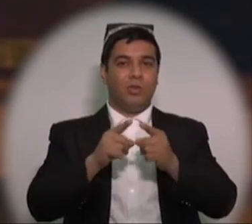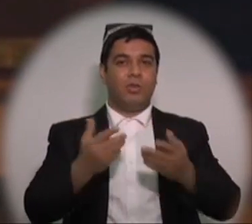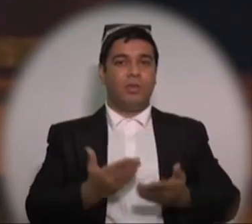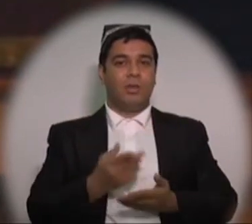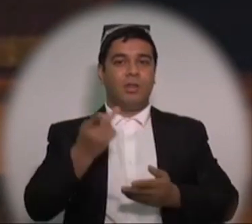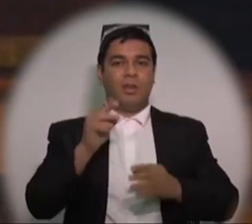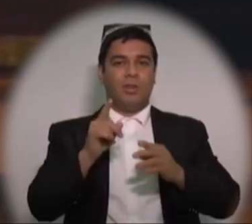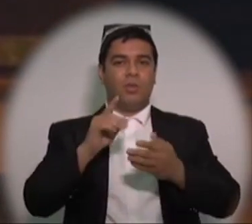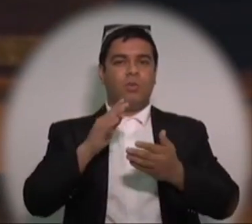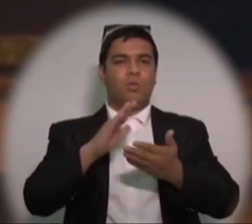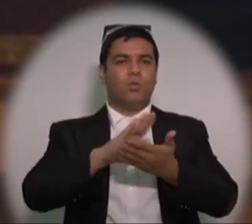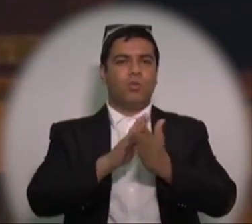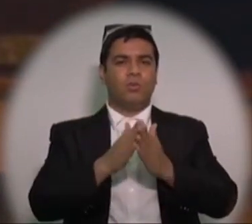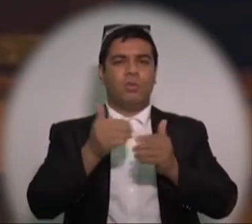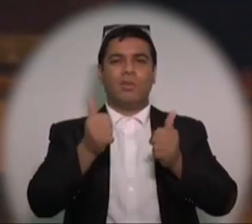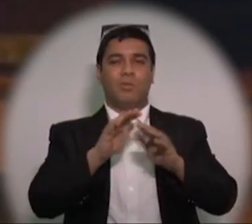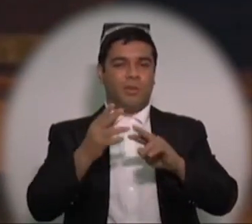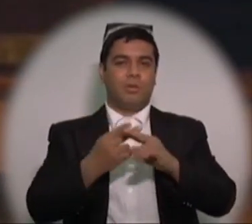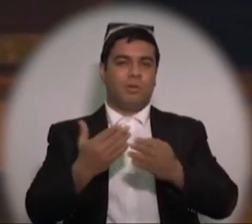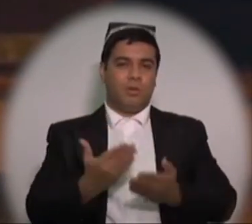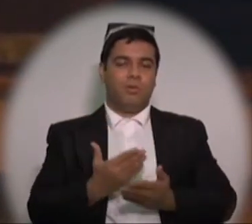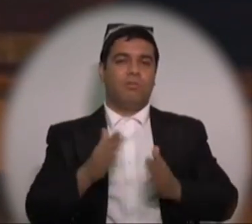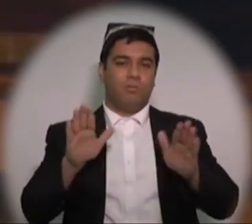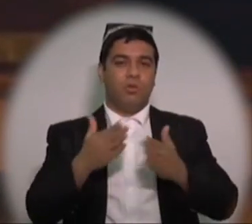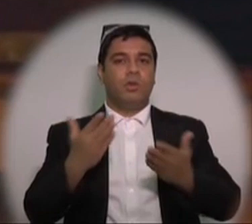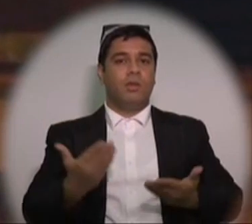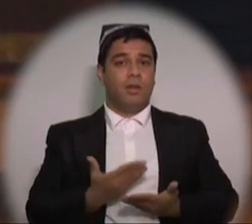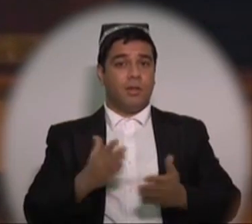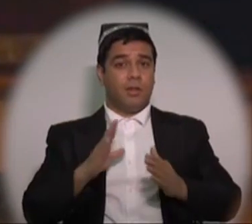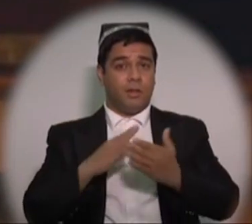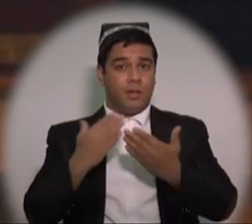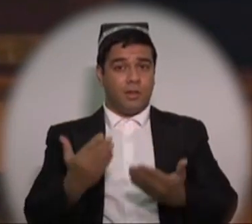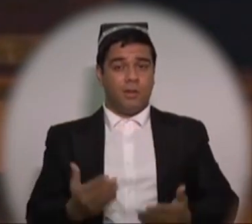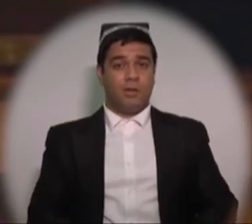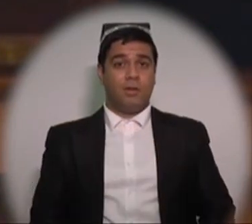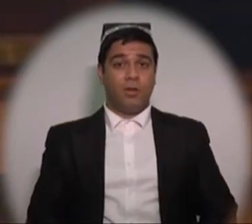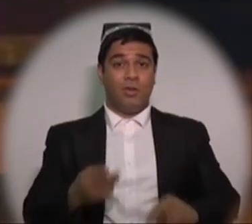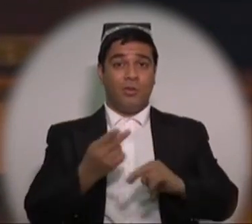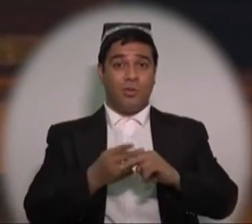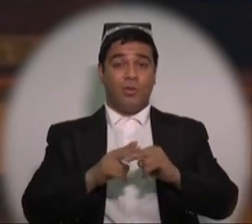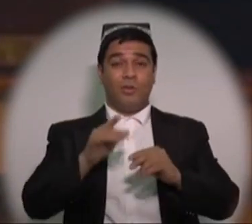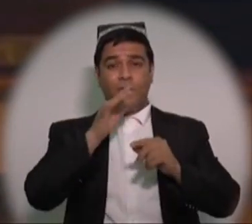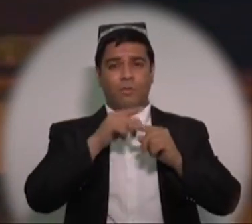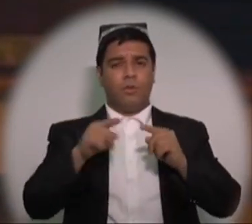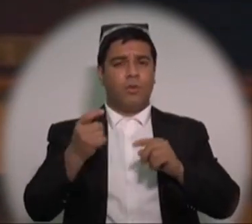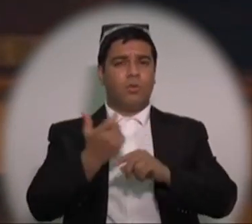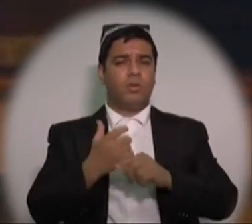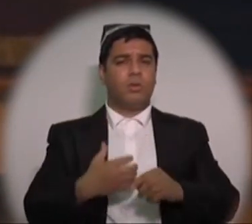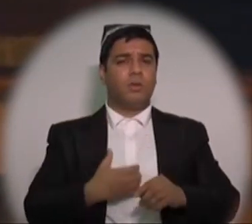yashash uchun noqulay bo'lgan xonadonlarda yashashar edi. O'sha jahiliyat